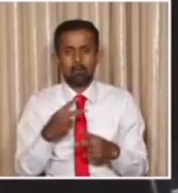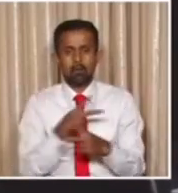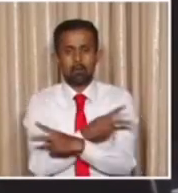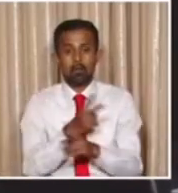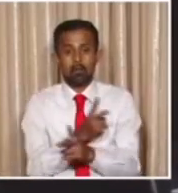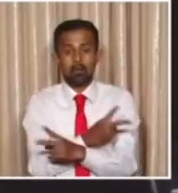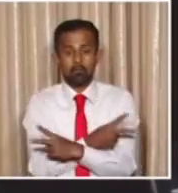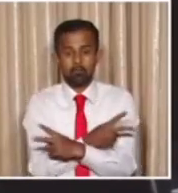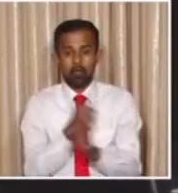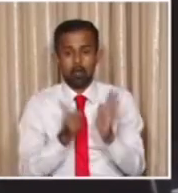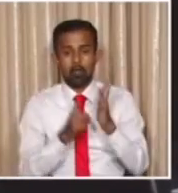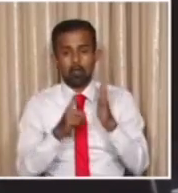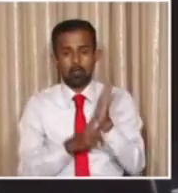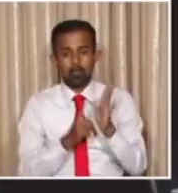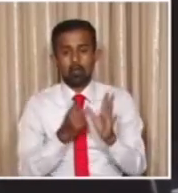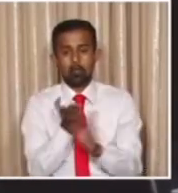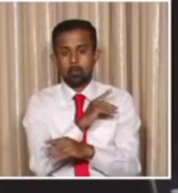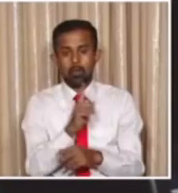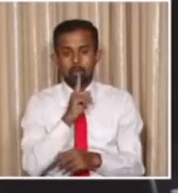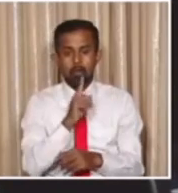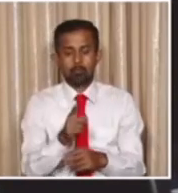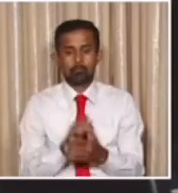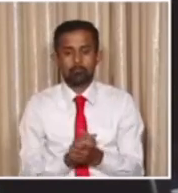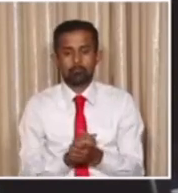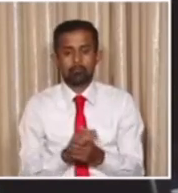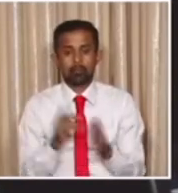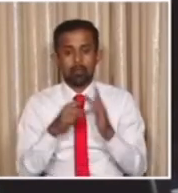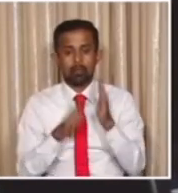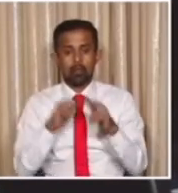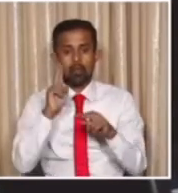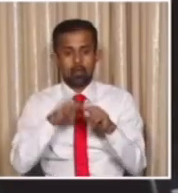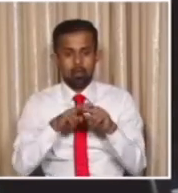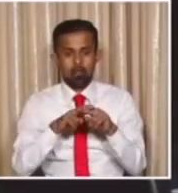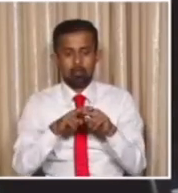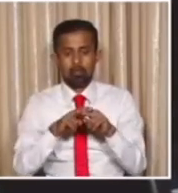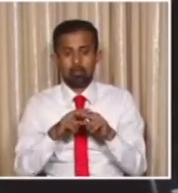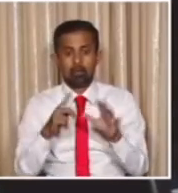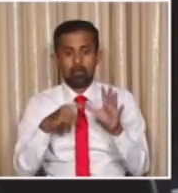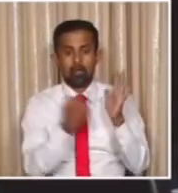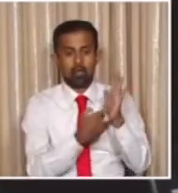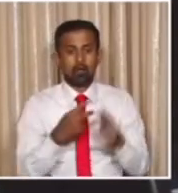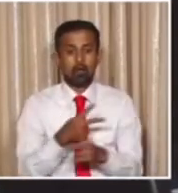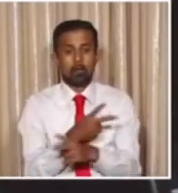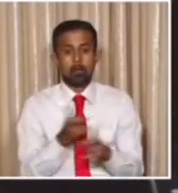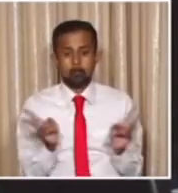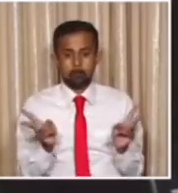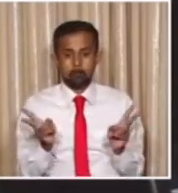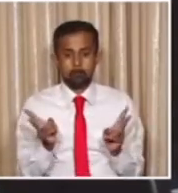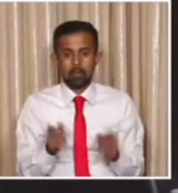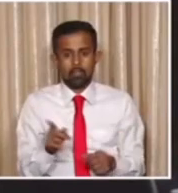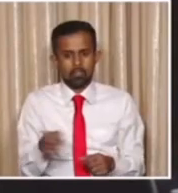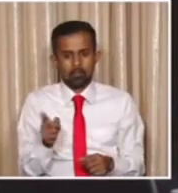ලූලා ජනාධිපතිතුමා මේ මෑතක ප්‍රකාශයට පත් කළා ජාත්‍යන්තර මුල්‍ය අරමුදලෙන් ආජන්ටිනාවත් බ්‍රසීලියත්